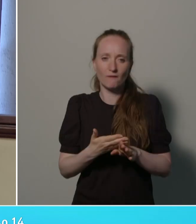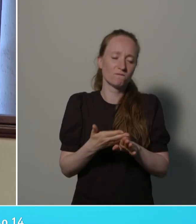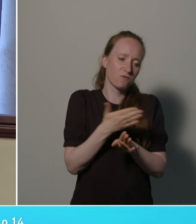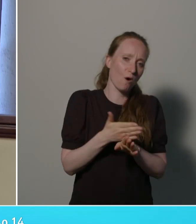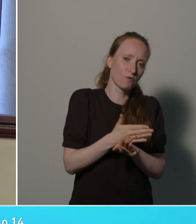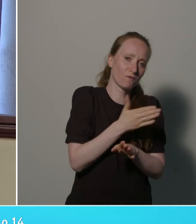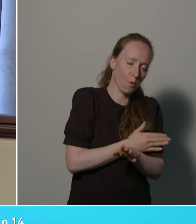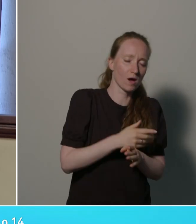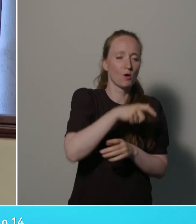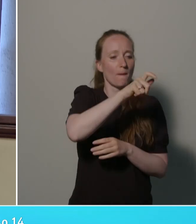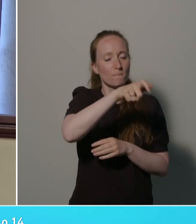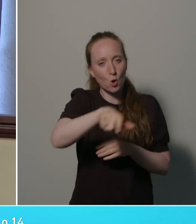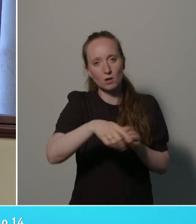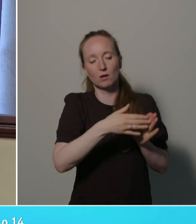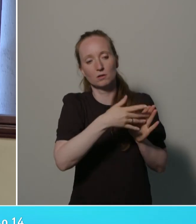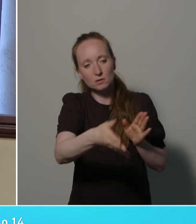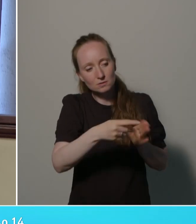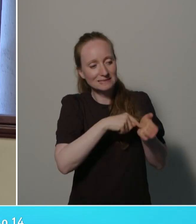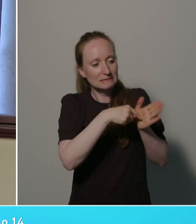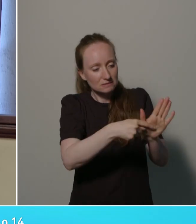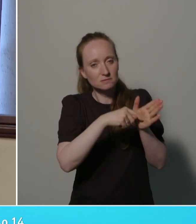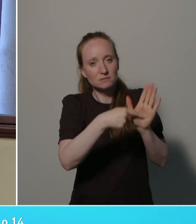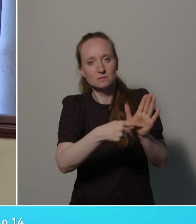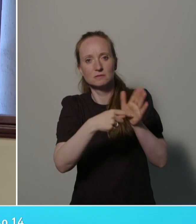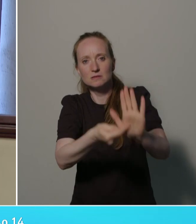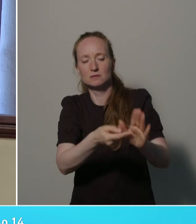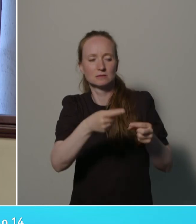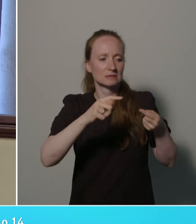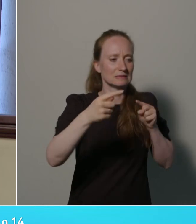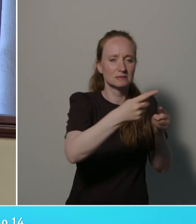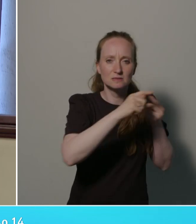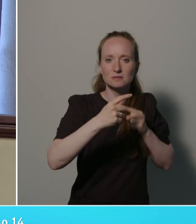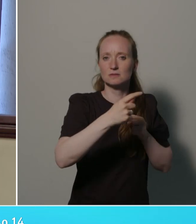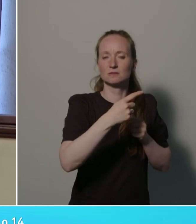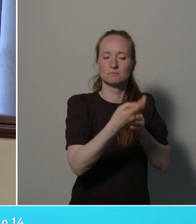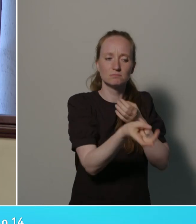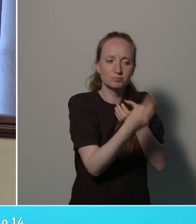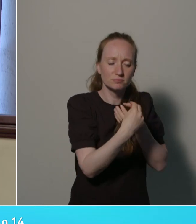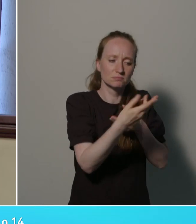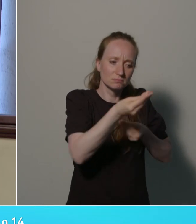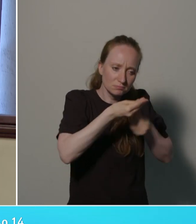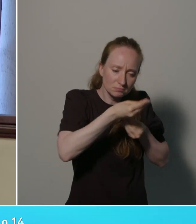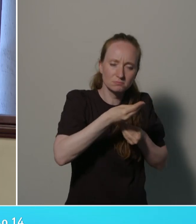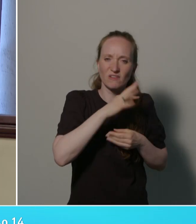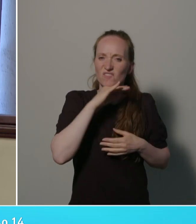Bürgerinnen und Bürgern vorgestellt wurde, durch ganz verschiedene in der Durchführung